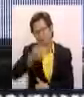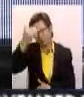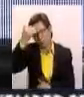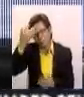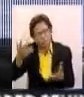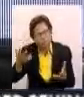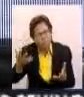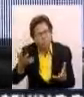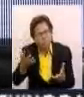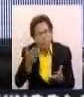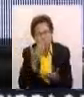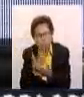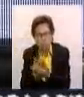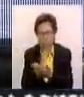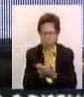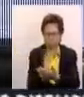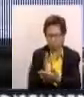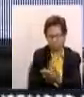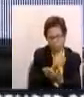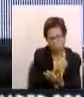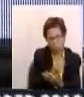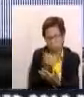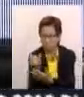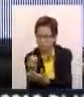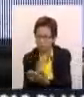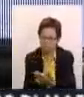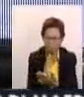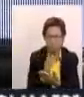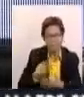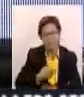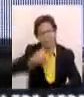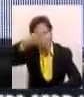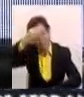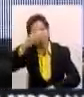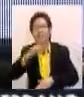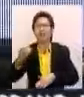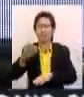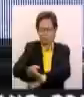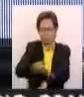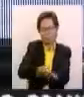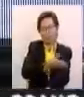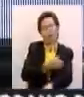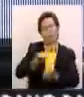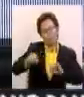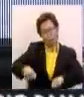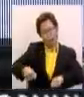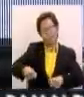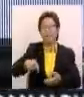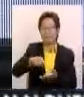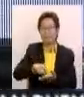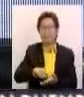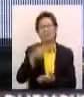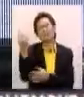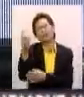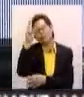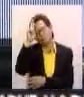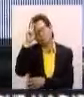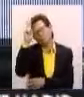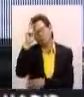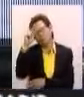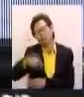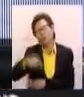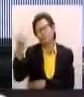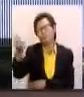apa kelemahan yang ada dan dapat diperbetulkan. Inilah selalunya menjadi